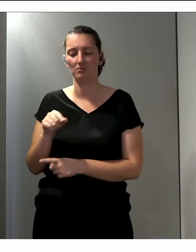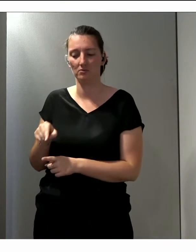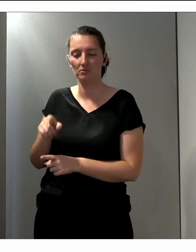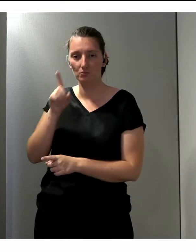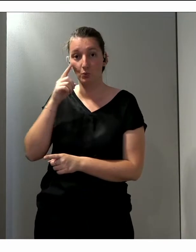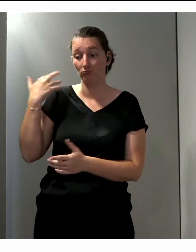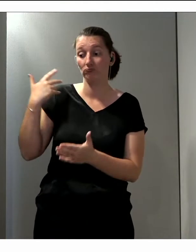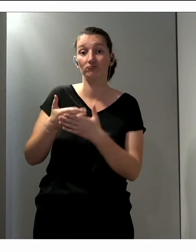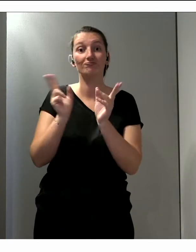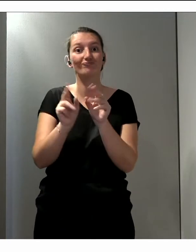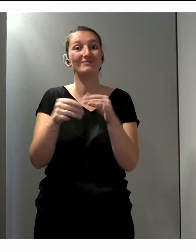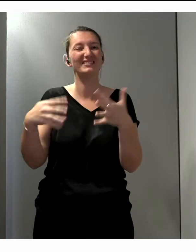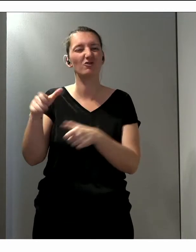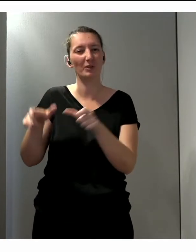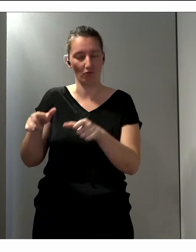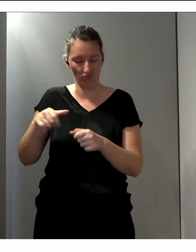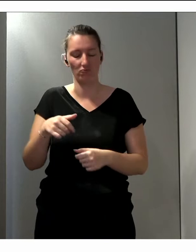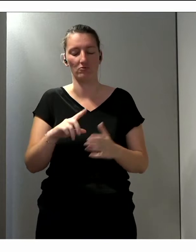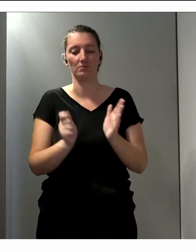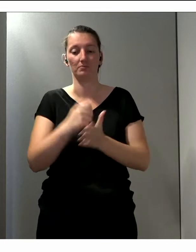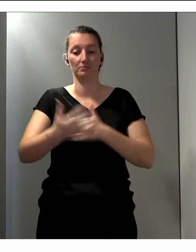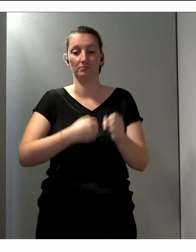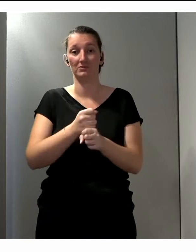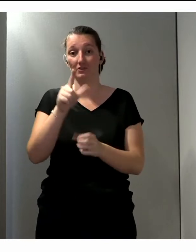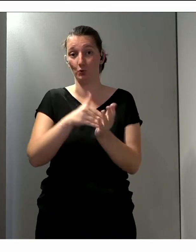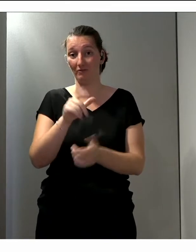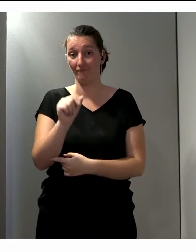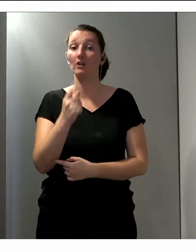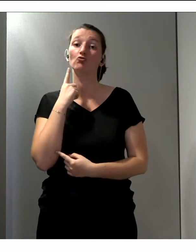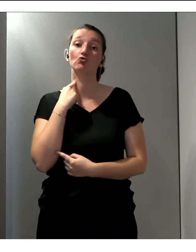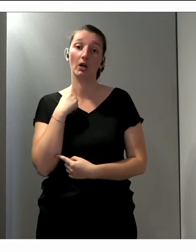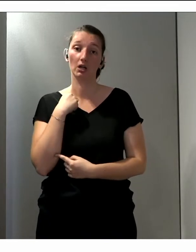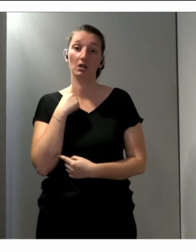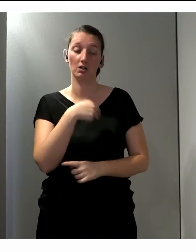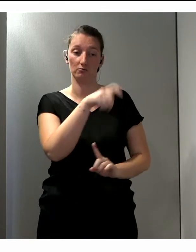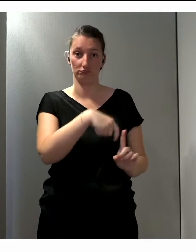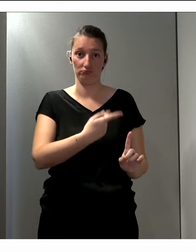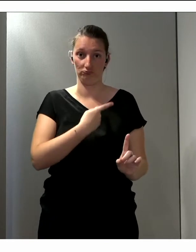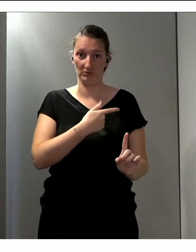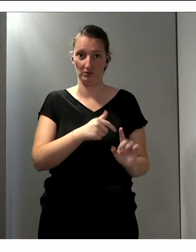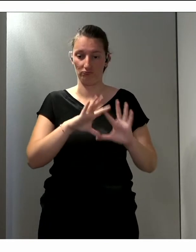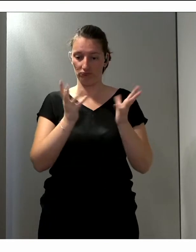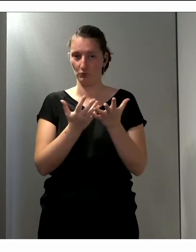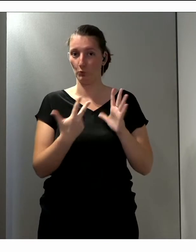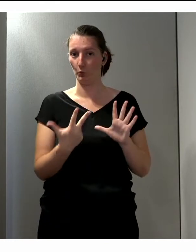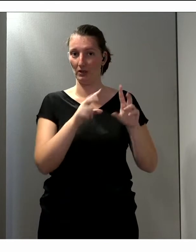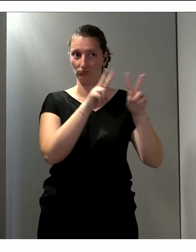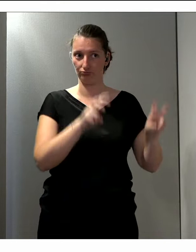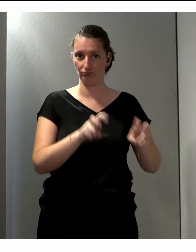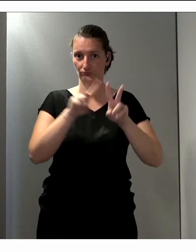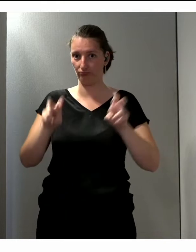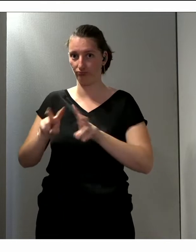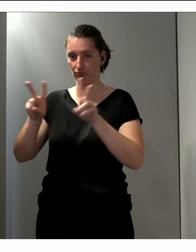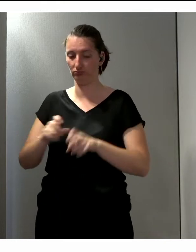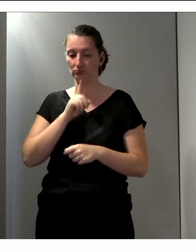personnes dont je vous ai parlé, en fait, en juin 2020, en fait, le médecin de l'unité avait fait 8 certificats médicaux